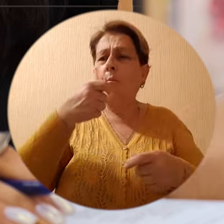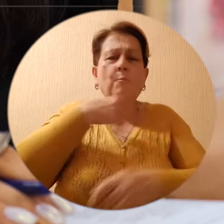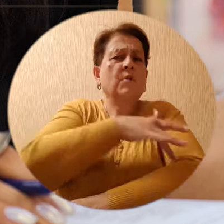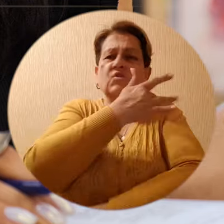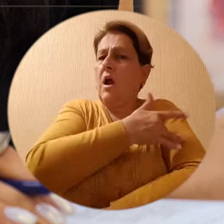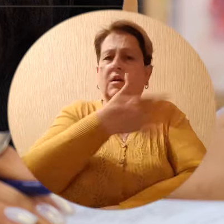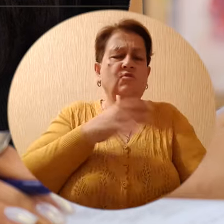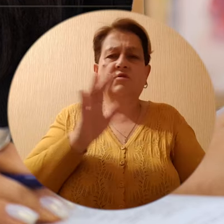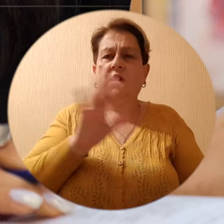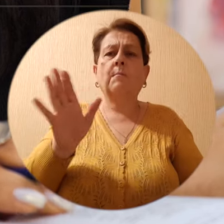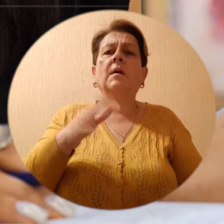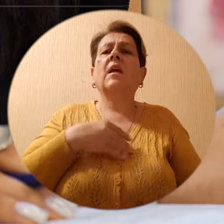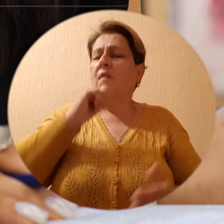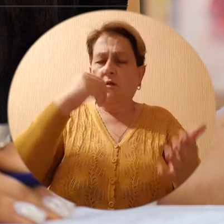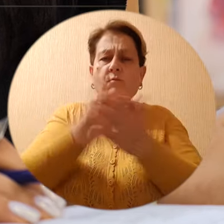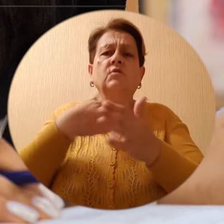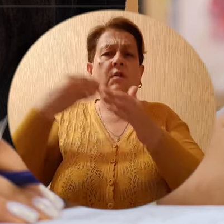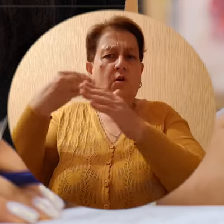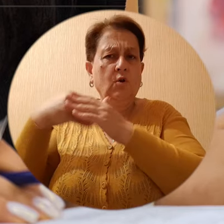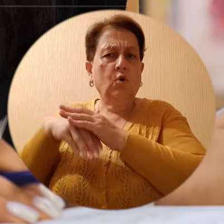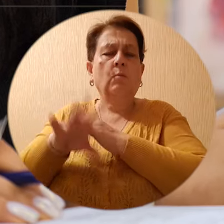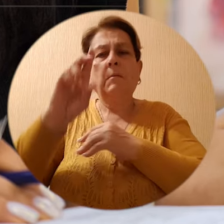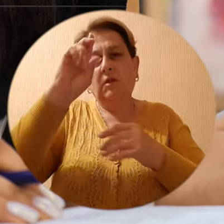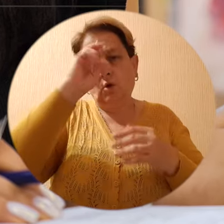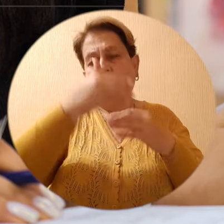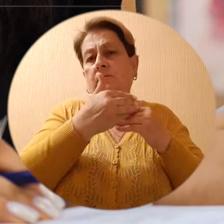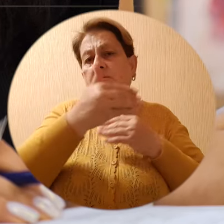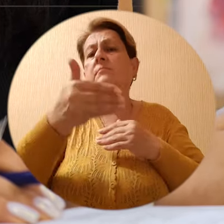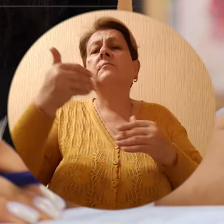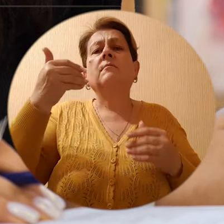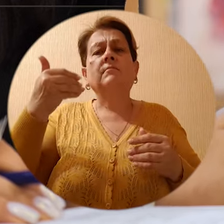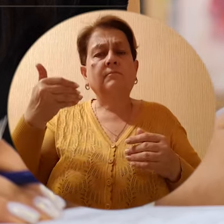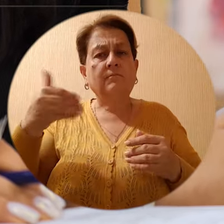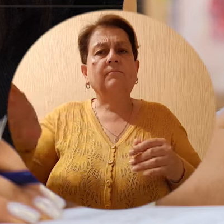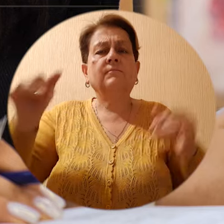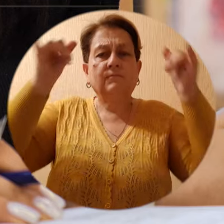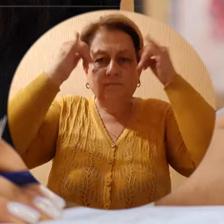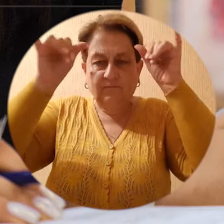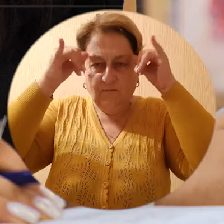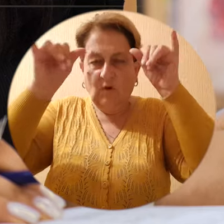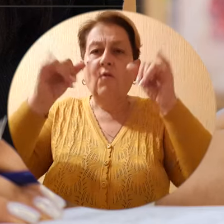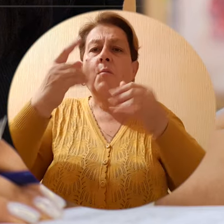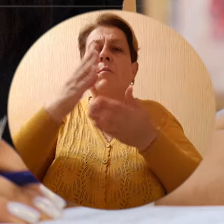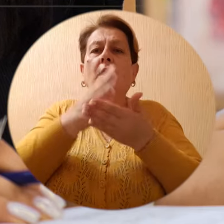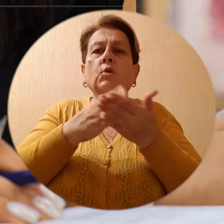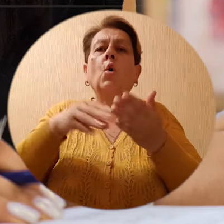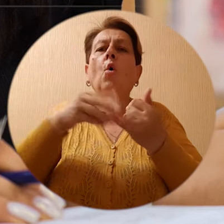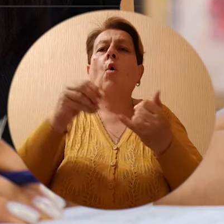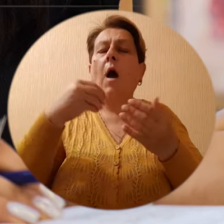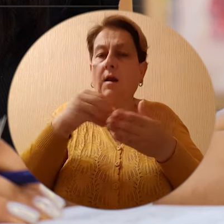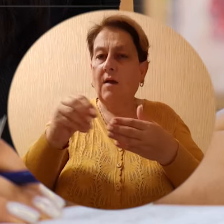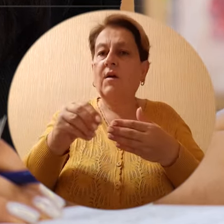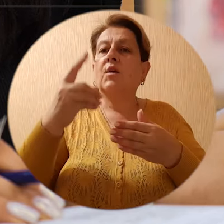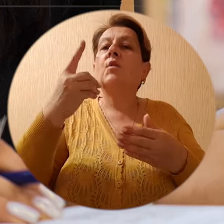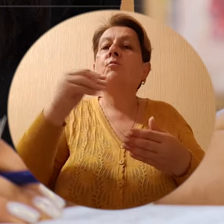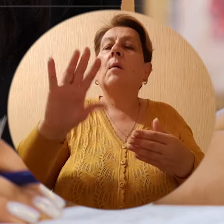մշակը չեմ անճար»։ Եվ ընդմիշտ հերացավ իր տիրոջից, գնաց անասուն ու մի կտոր հող արավ,